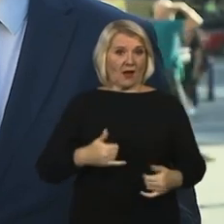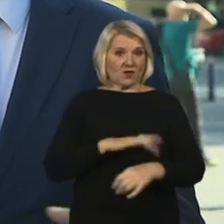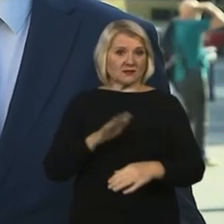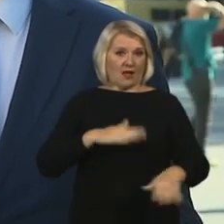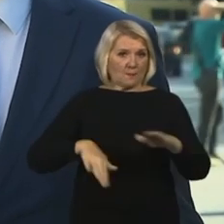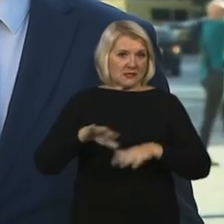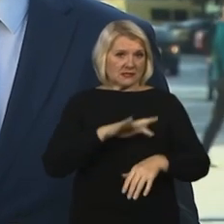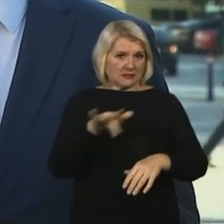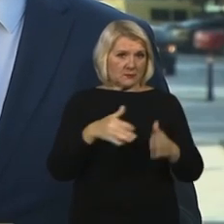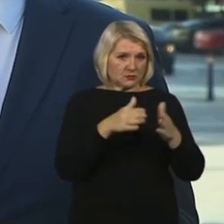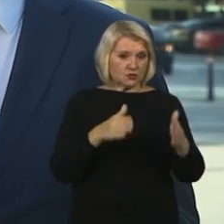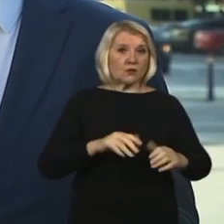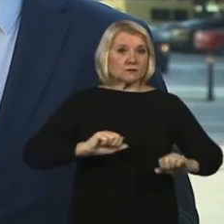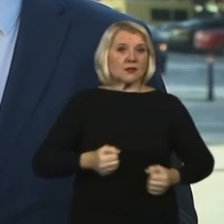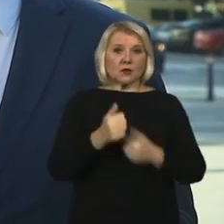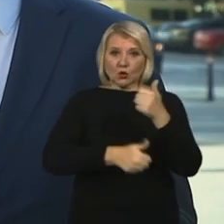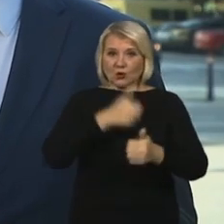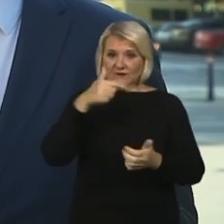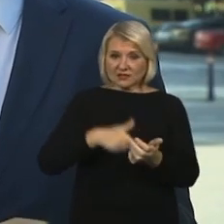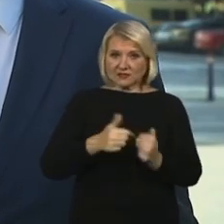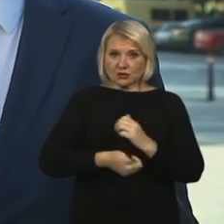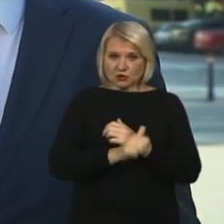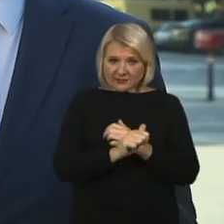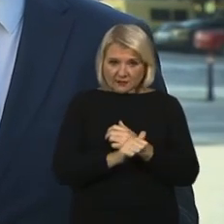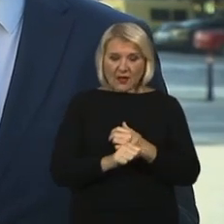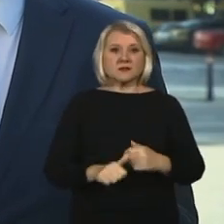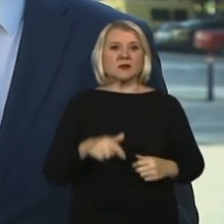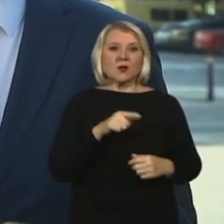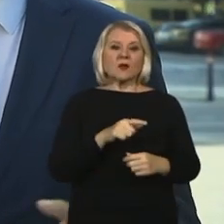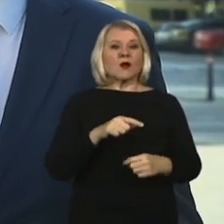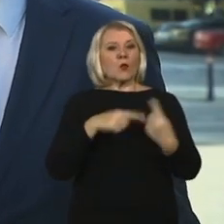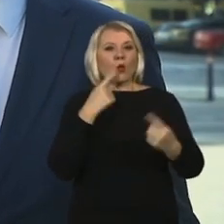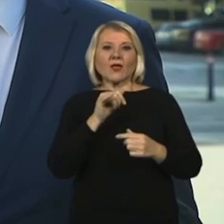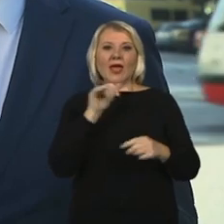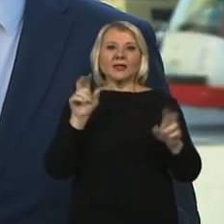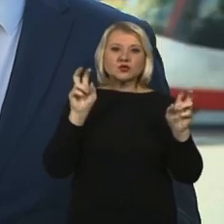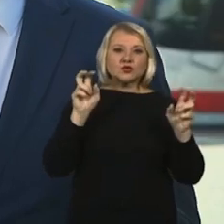náměstí, vznikla v roce 2016. Zaštiťovala se heslem